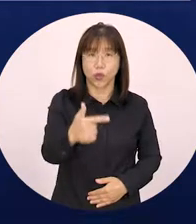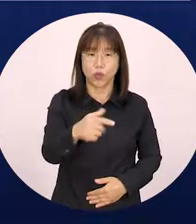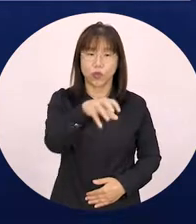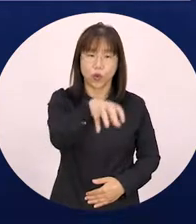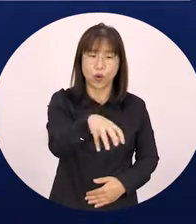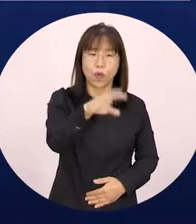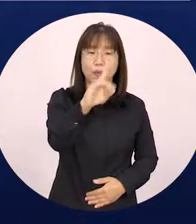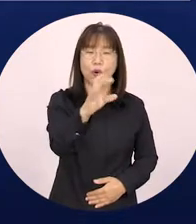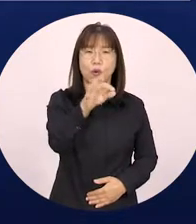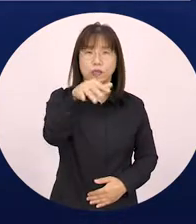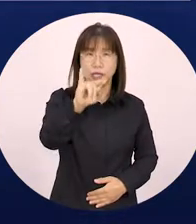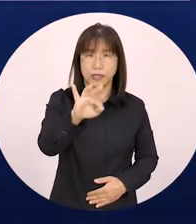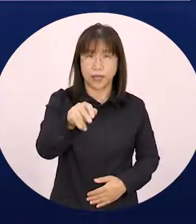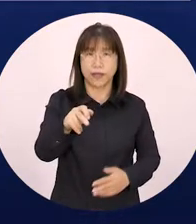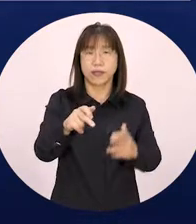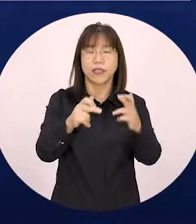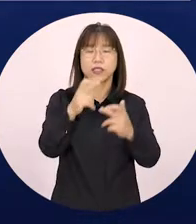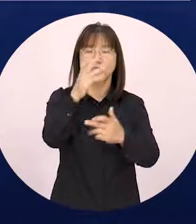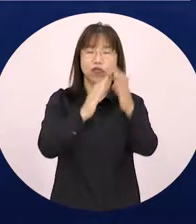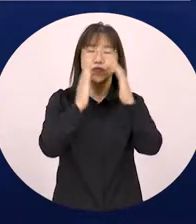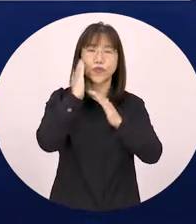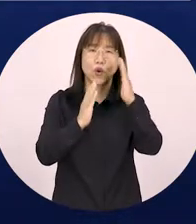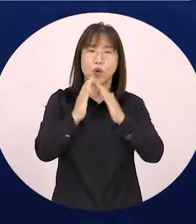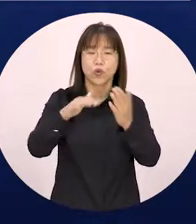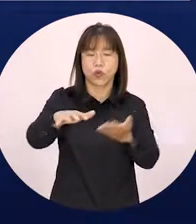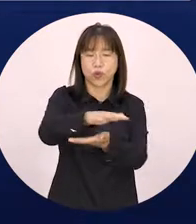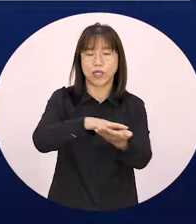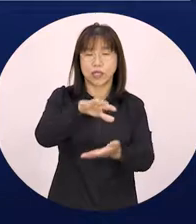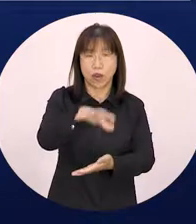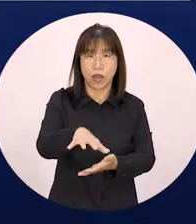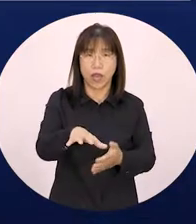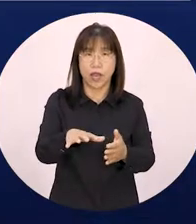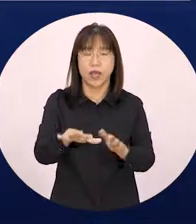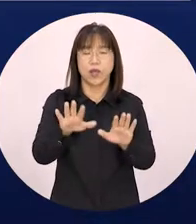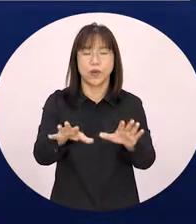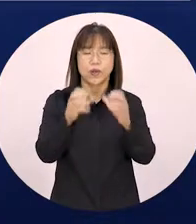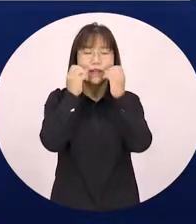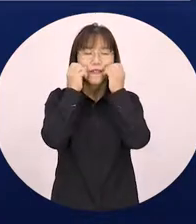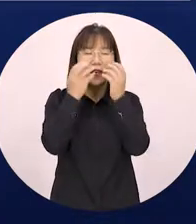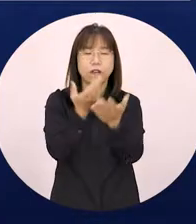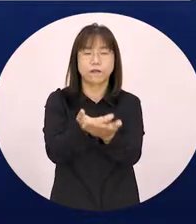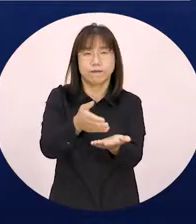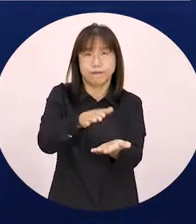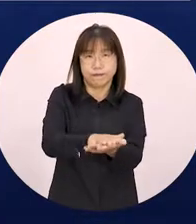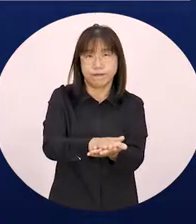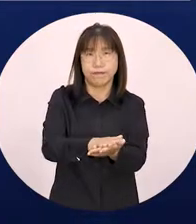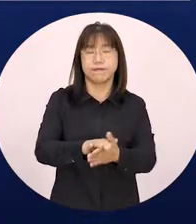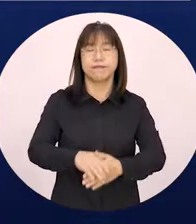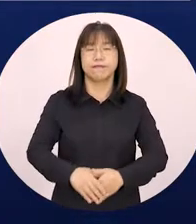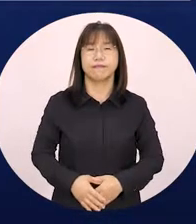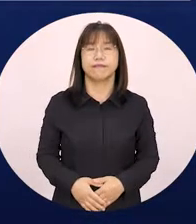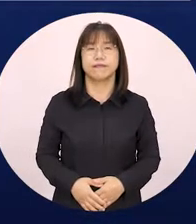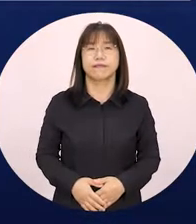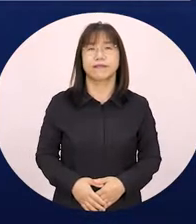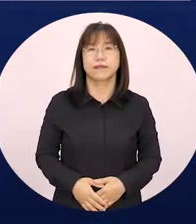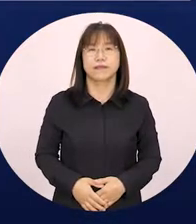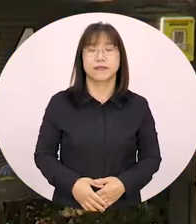등촌동에 위치한 봉재 산 숲속 놀이터 가 주민들을 위한 여가와 휴식 공간으로 3 단장했습니다